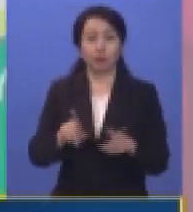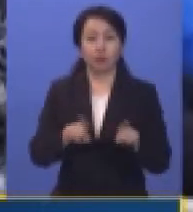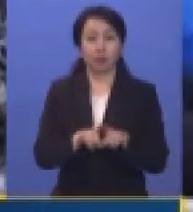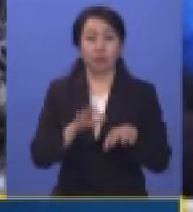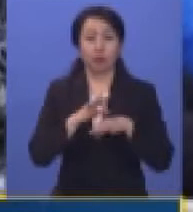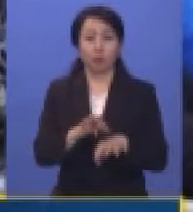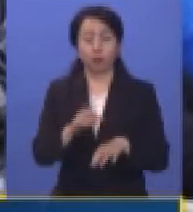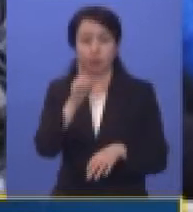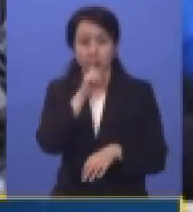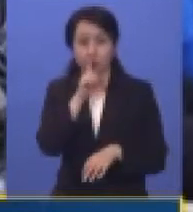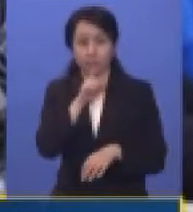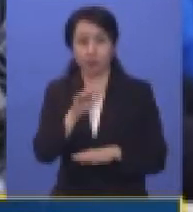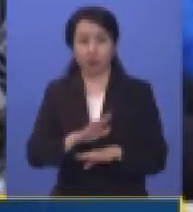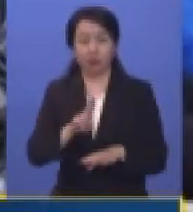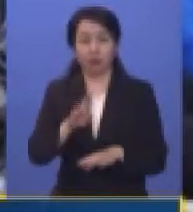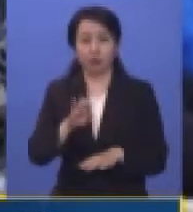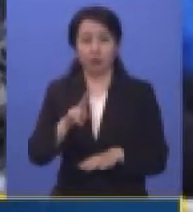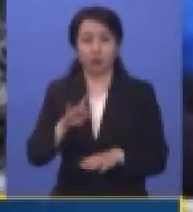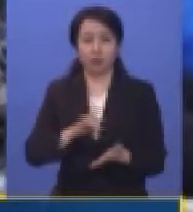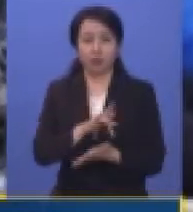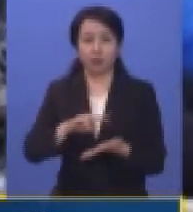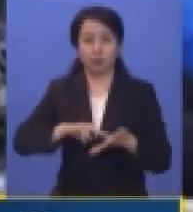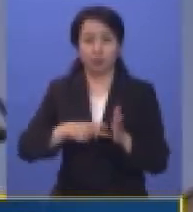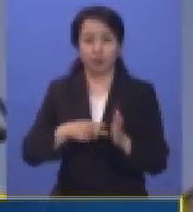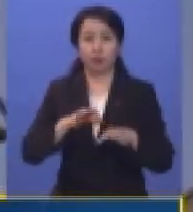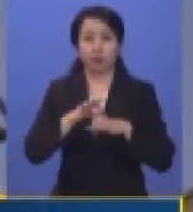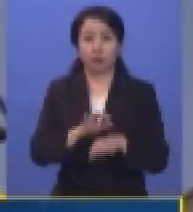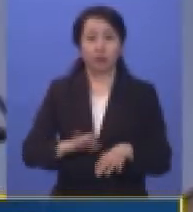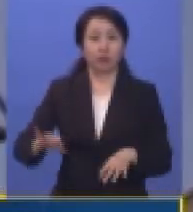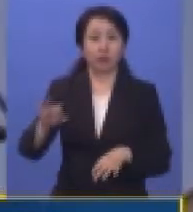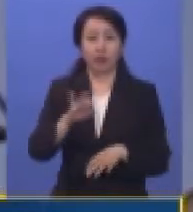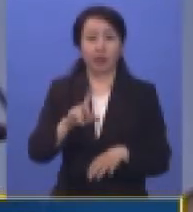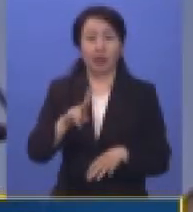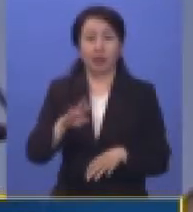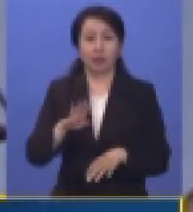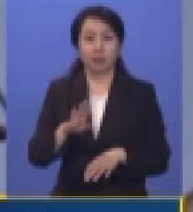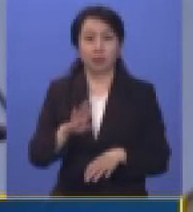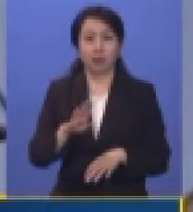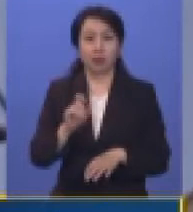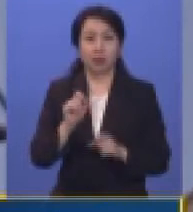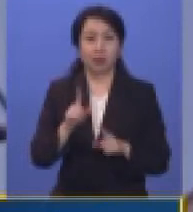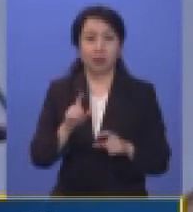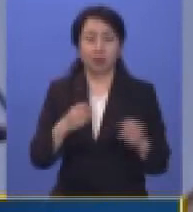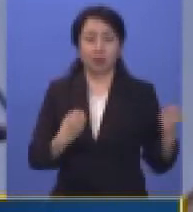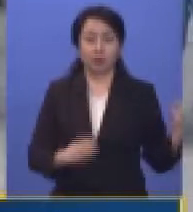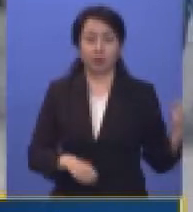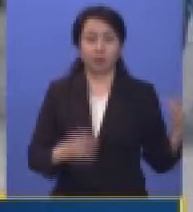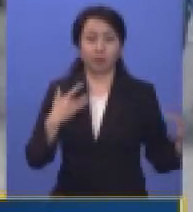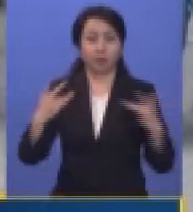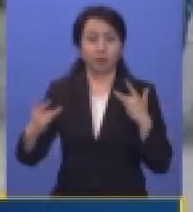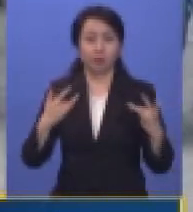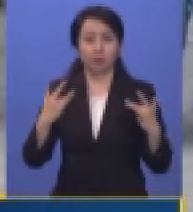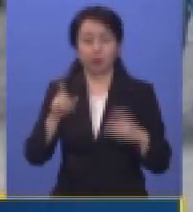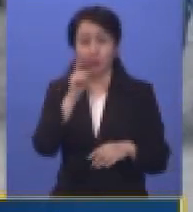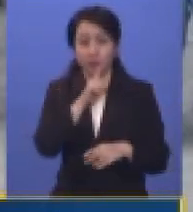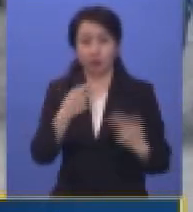пройдут спектакли. Во дворе Кызылжар-арт-центр планируют провести исторический экскурс «Легенда о Золотой Домбре» в театре кукол